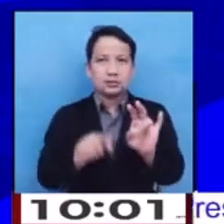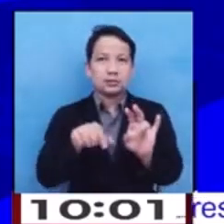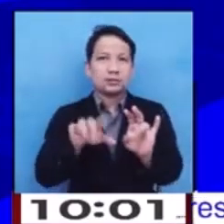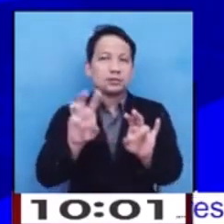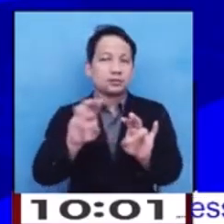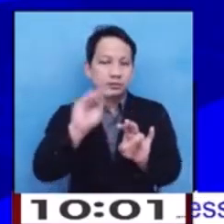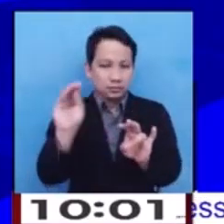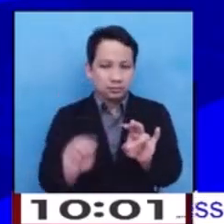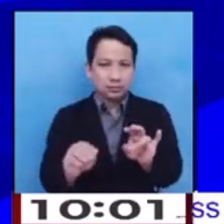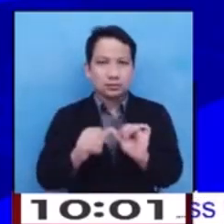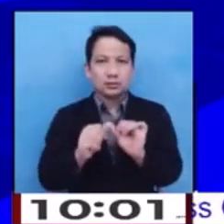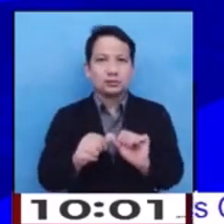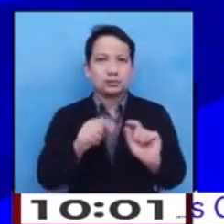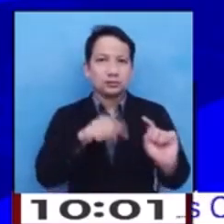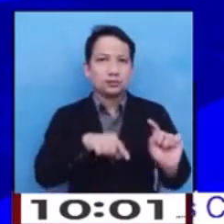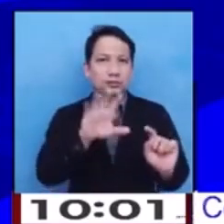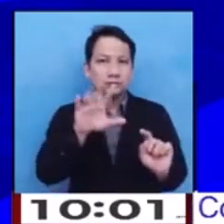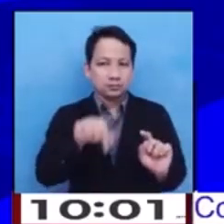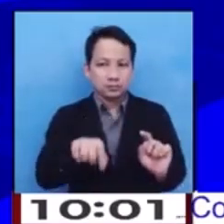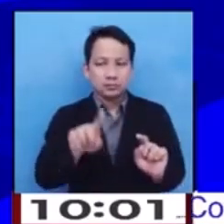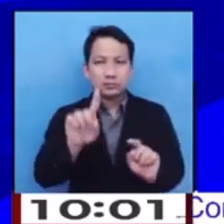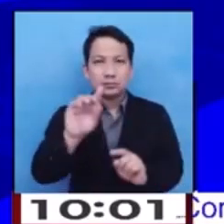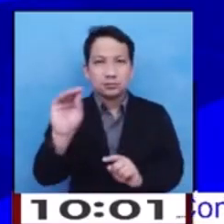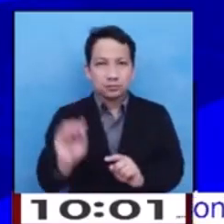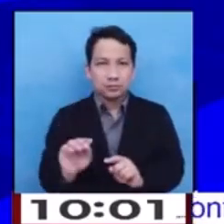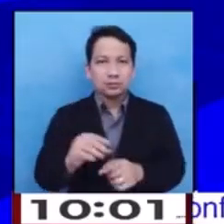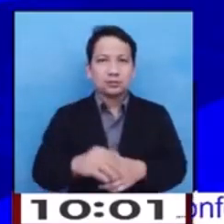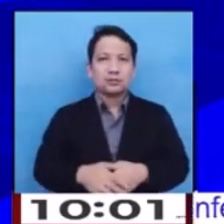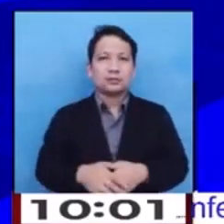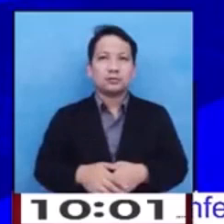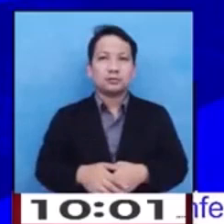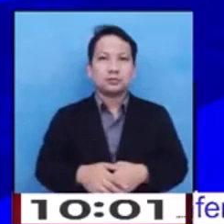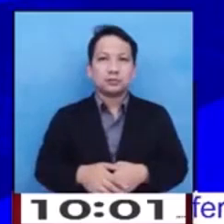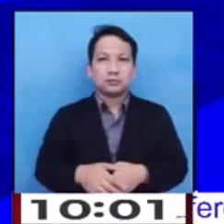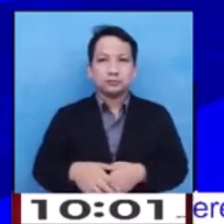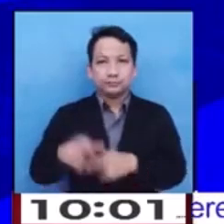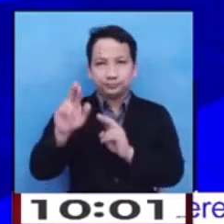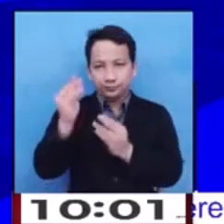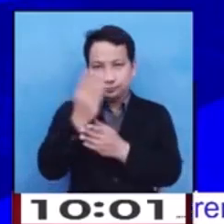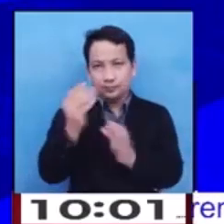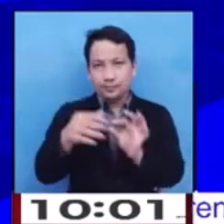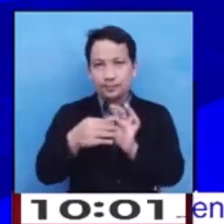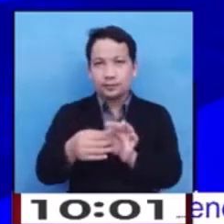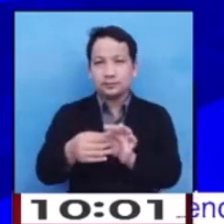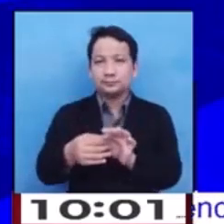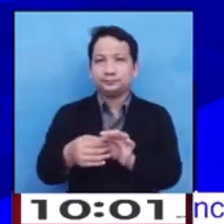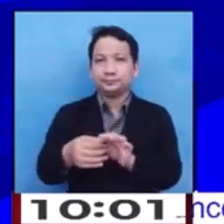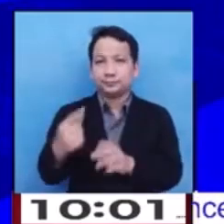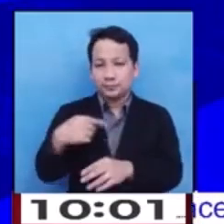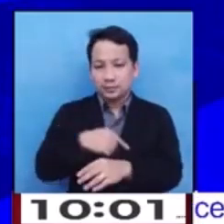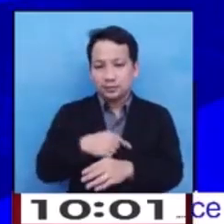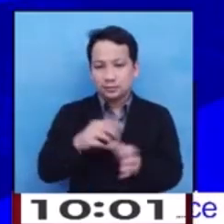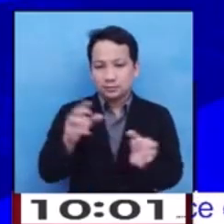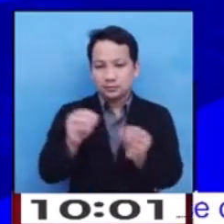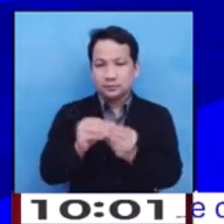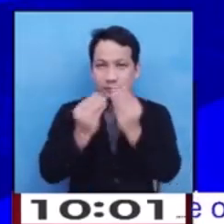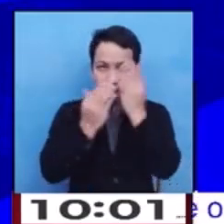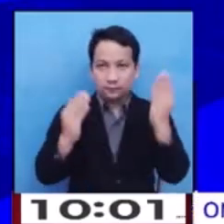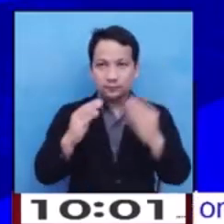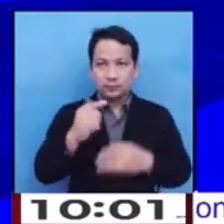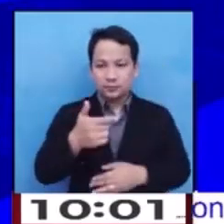8.6% at 5.1% respectively. Sa naitalang pagtaas ng GDP